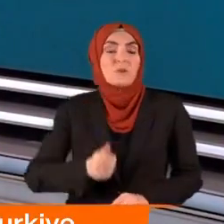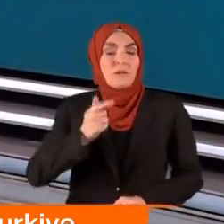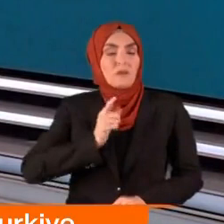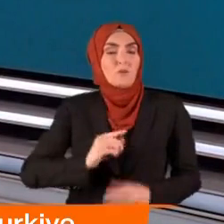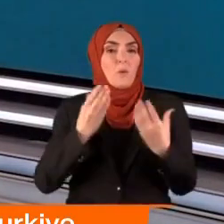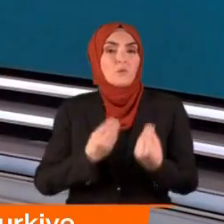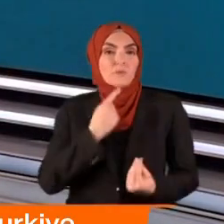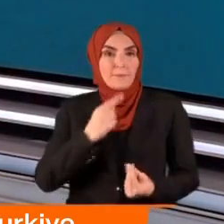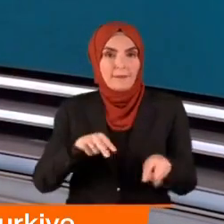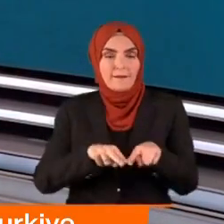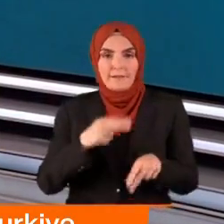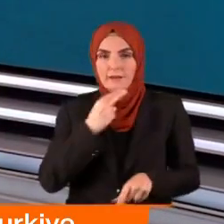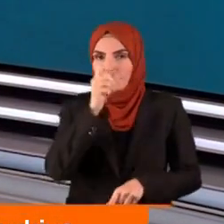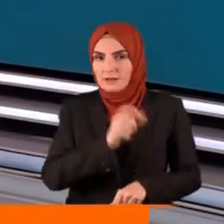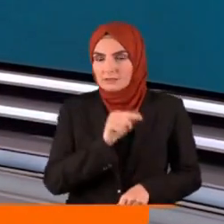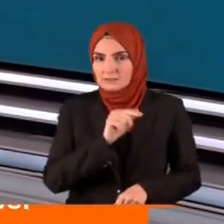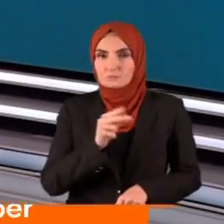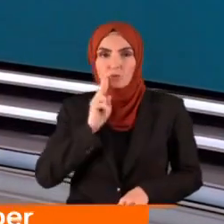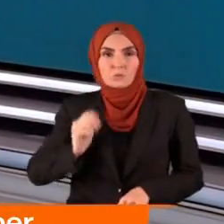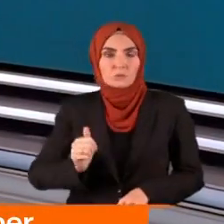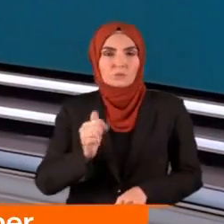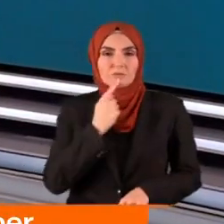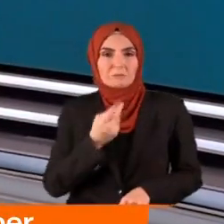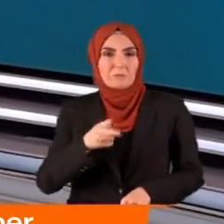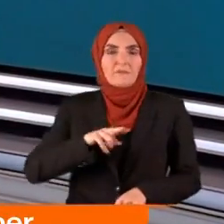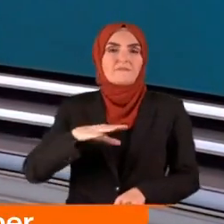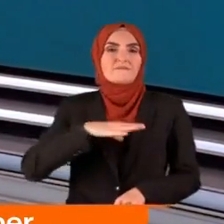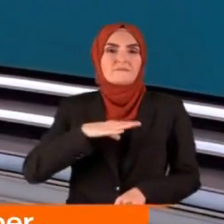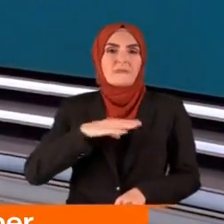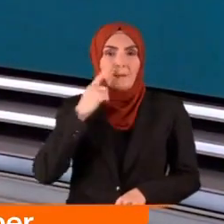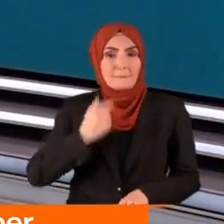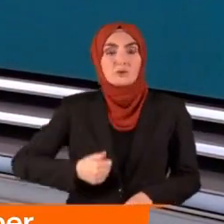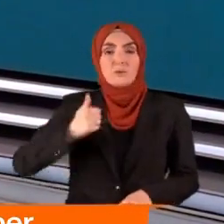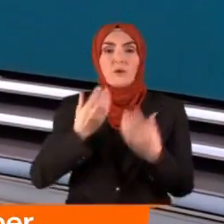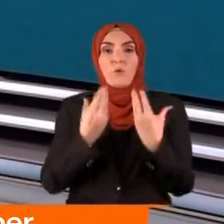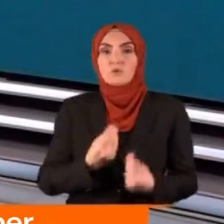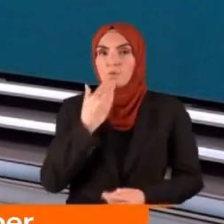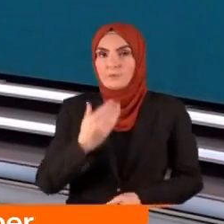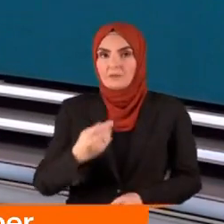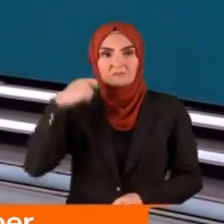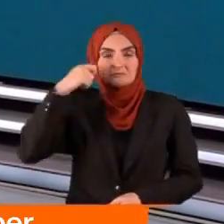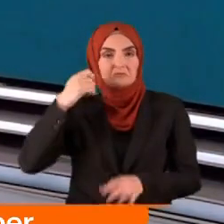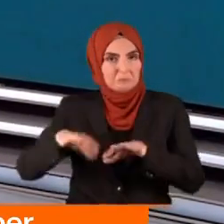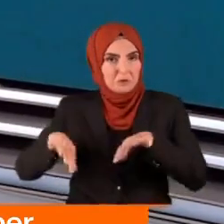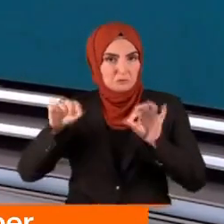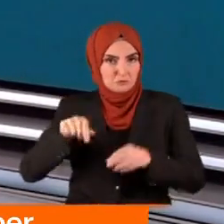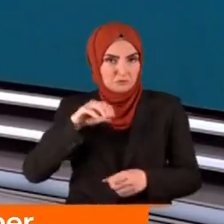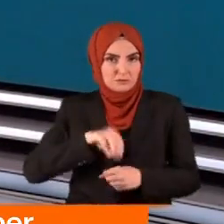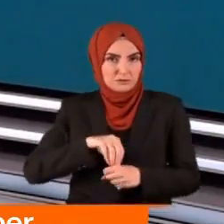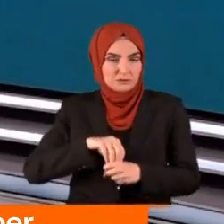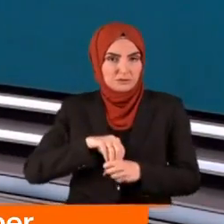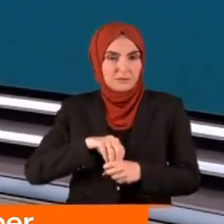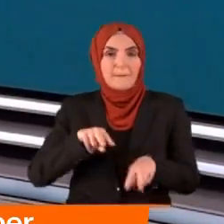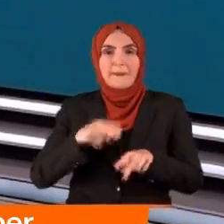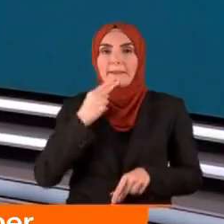günlerde ağız değiştirdi, bir süredir de başbakan olacağım diyor. Hatta bir klip bile hazırlattı. Akşener'in bu tavrı siyaset